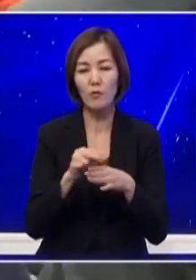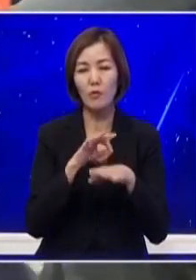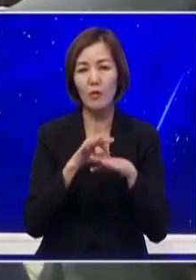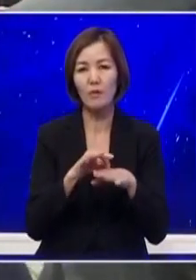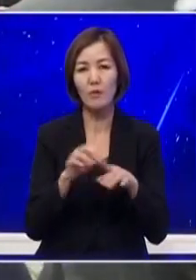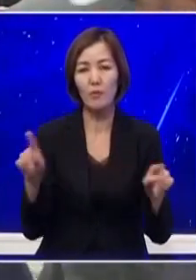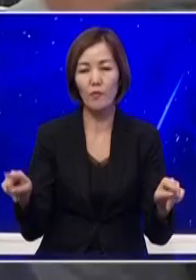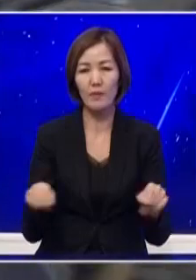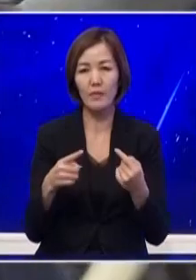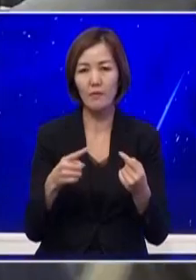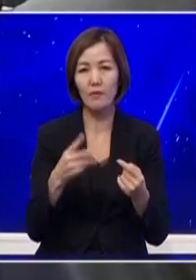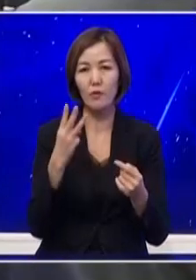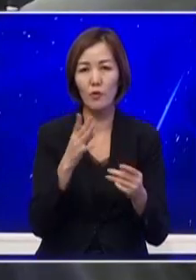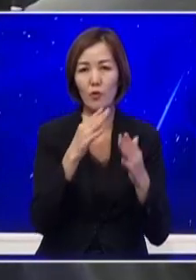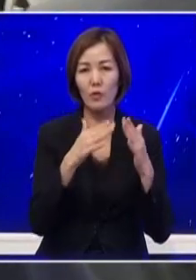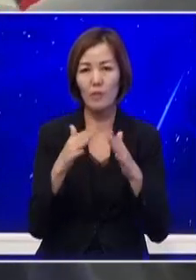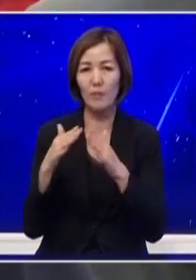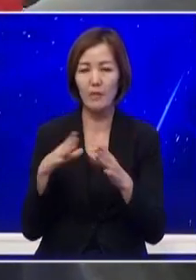по восстановлению 3 теплиц.